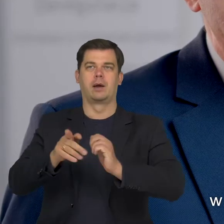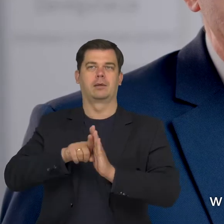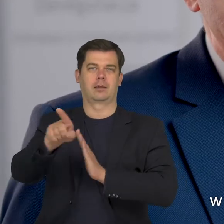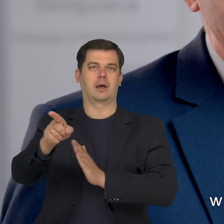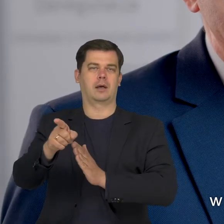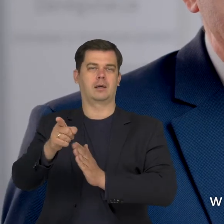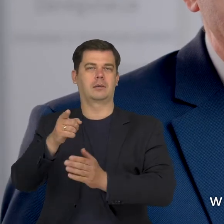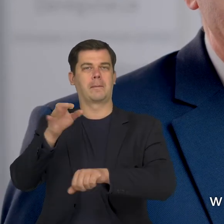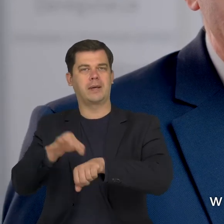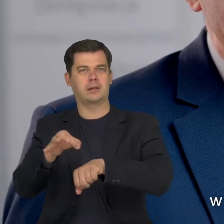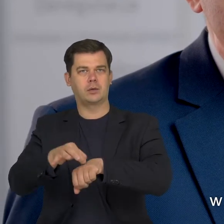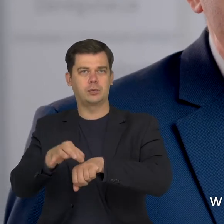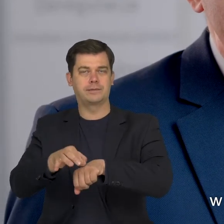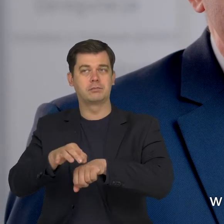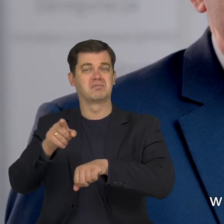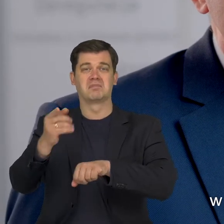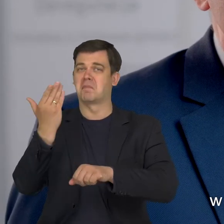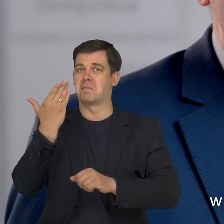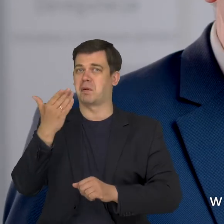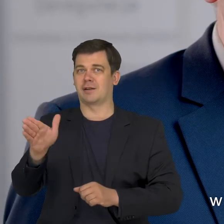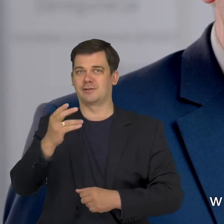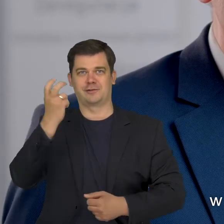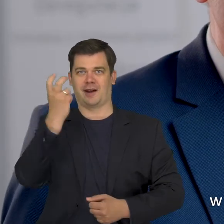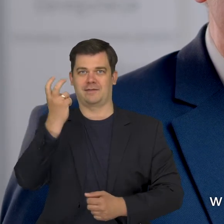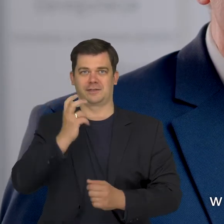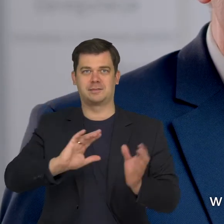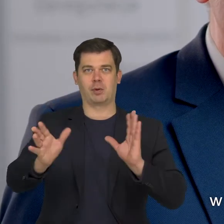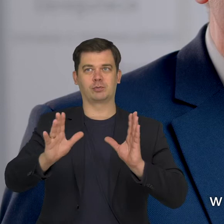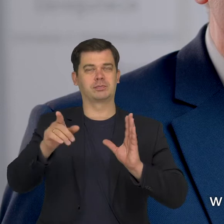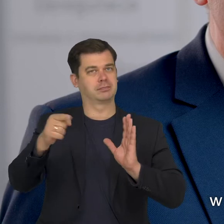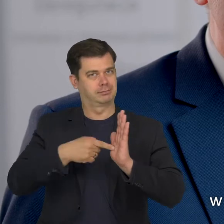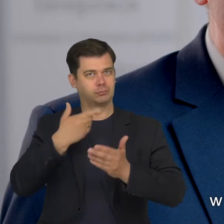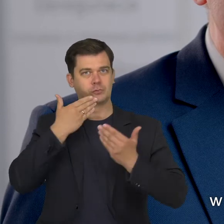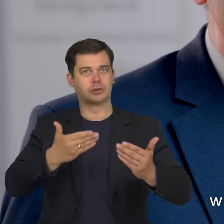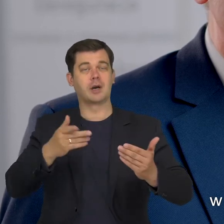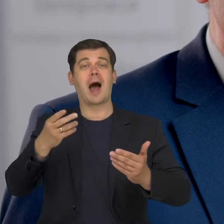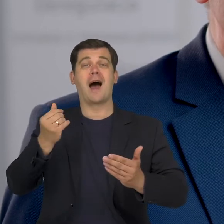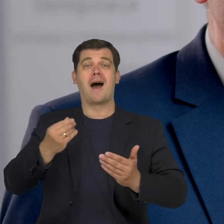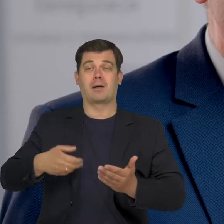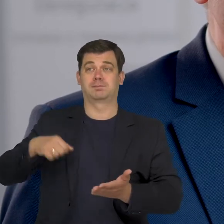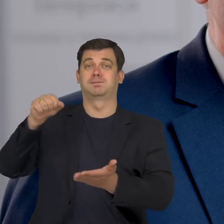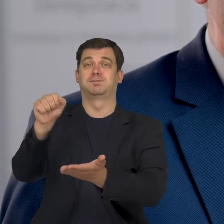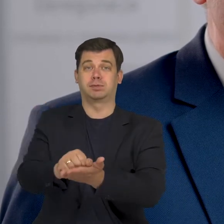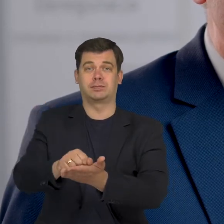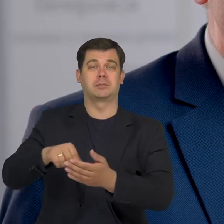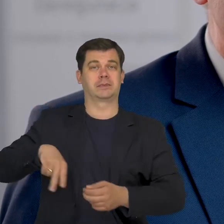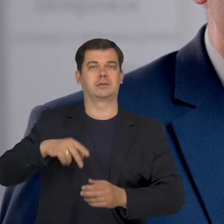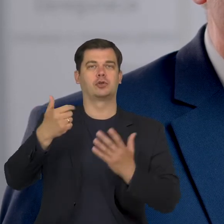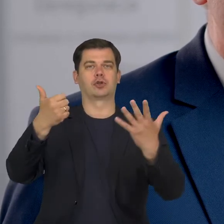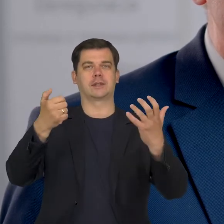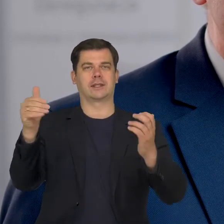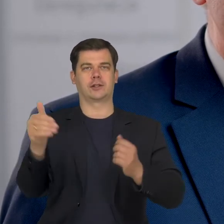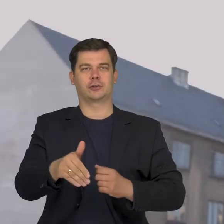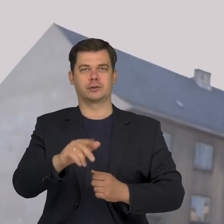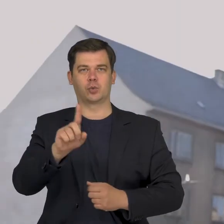działania medyków w sposób bardzo interesujący, skuteczny. Na ten cel przeznaczyło